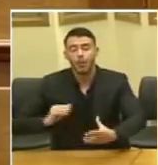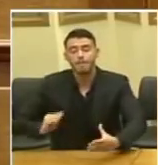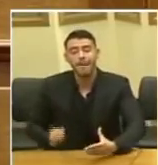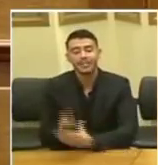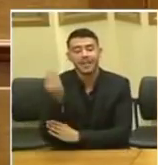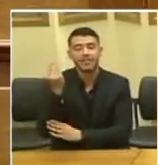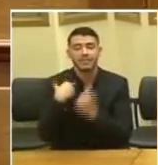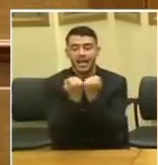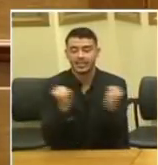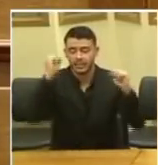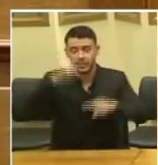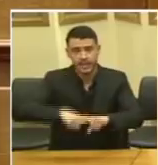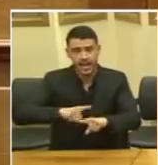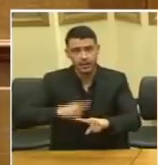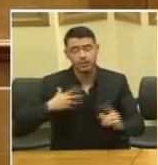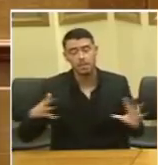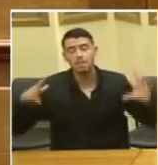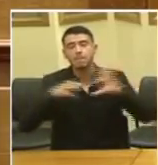στην κυβέρνηση.